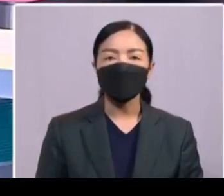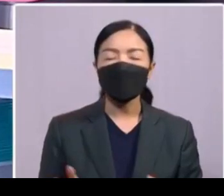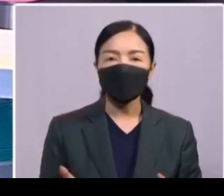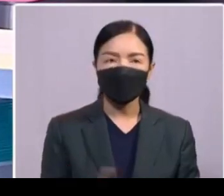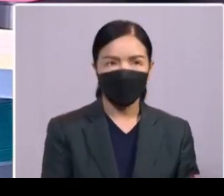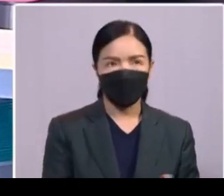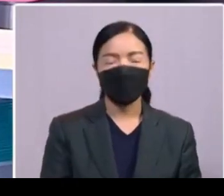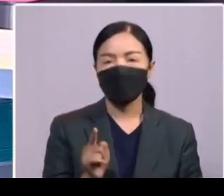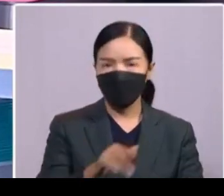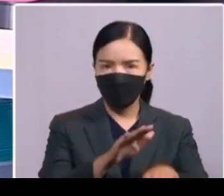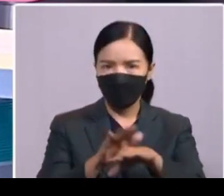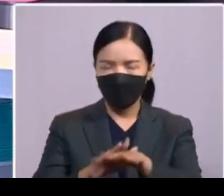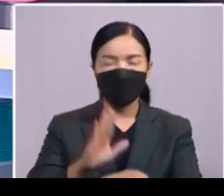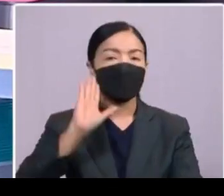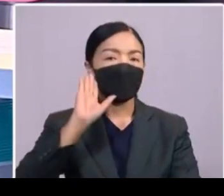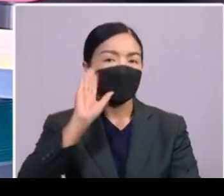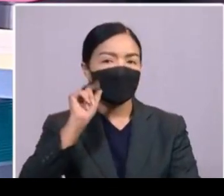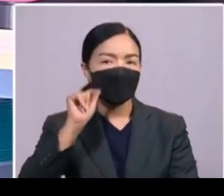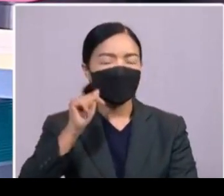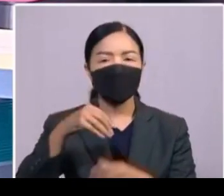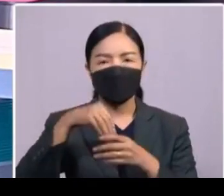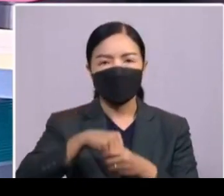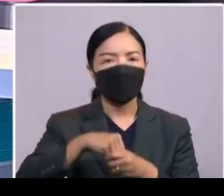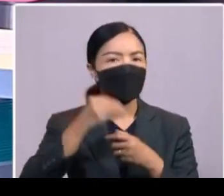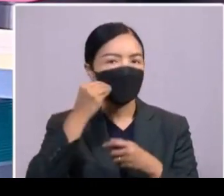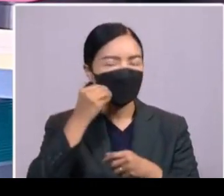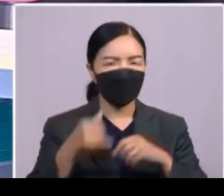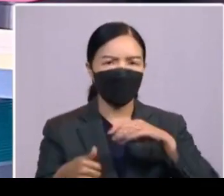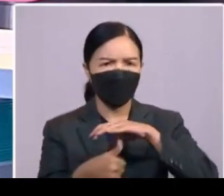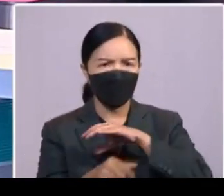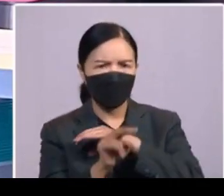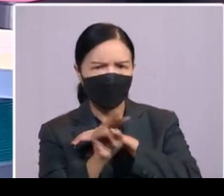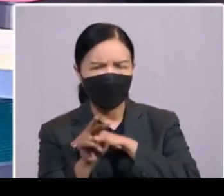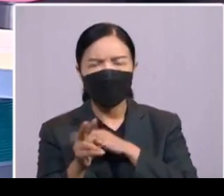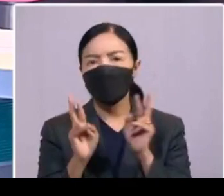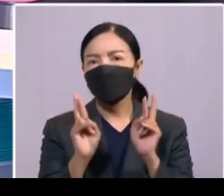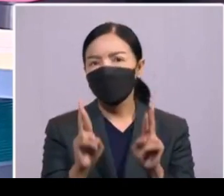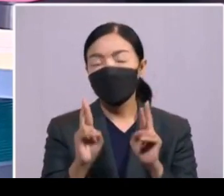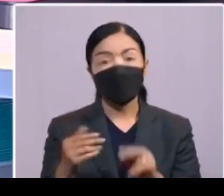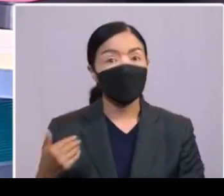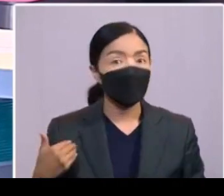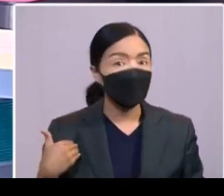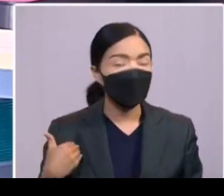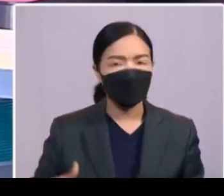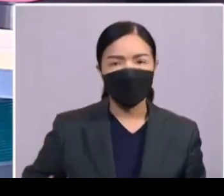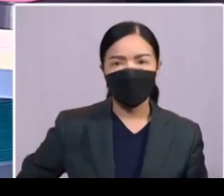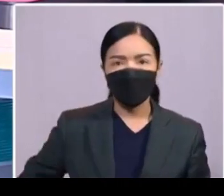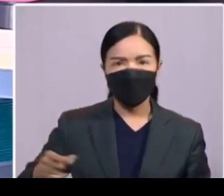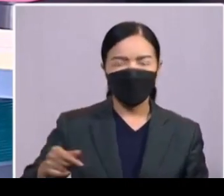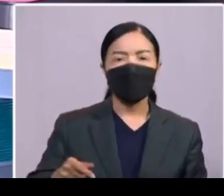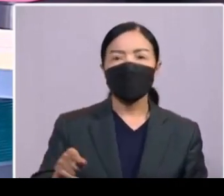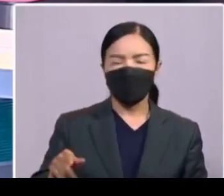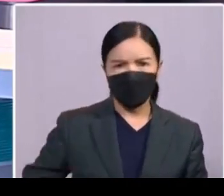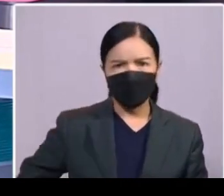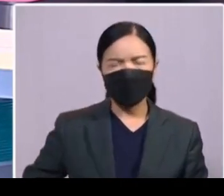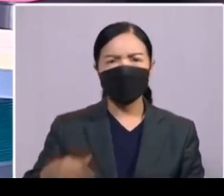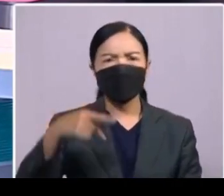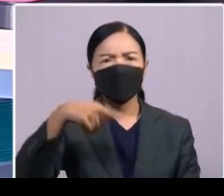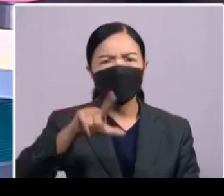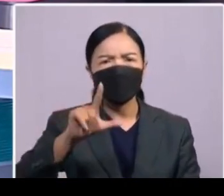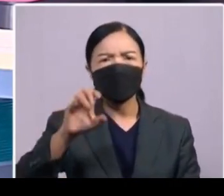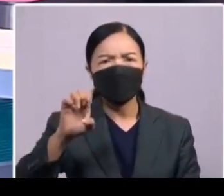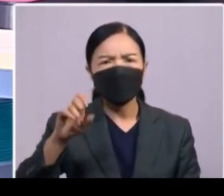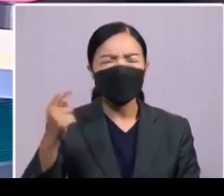ส่วนเรื่องนี้อาจจะต้องมาเตือนผู้ปกครองกันหน่อยนะคะอยู่ที่บ้านเฝ้าระวังกันให้ดีเพราะว่าจู่ๆเนี่ยอาจจะมีฝูงสุนัขซึ่งเป็นพิษบูบุกมาพัง